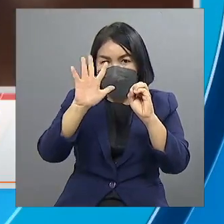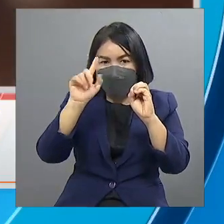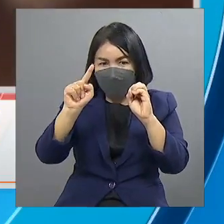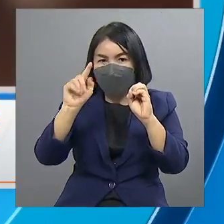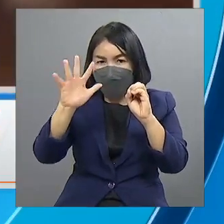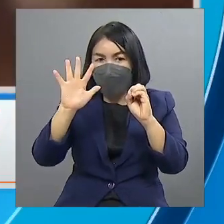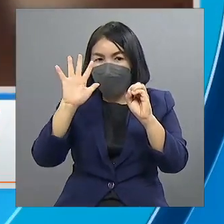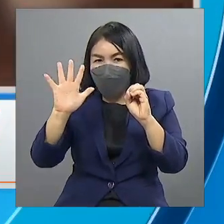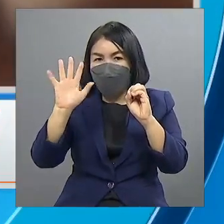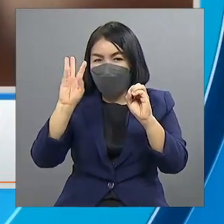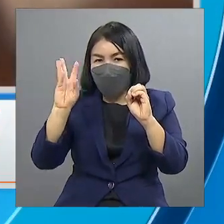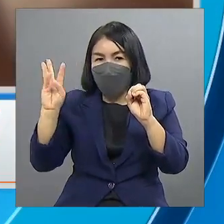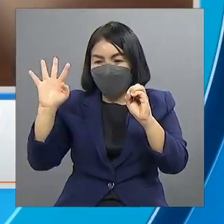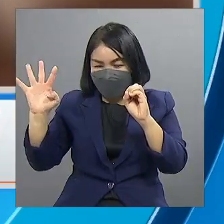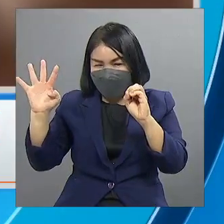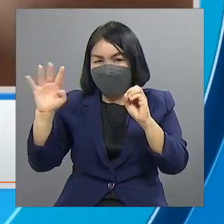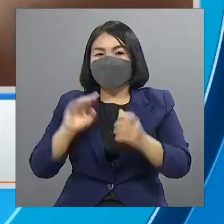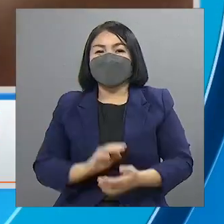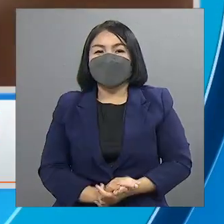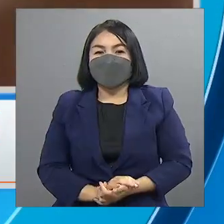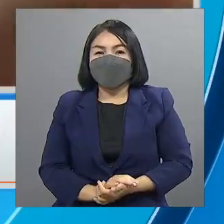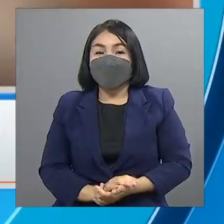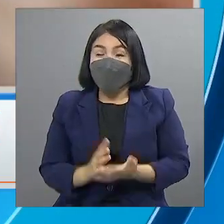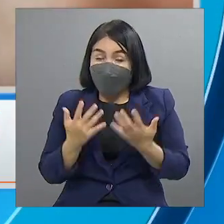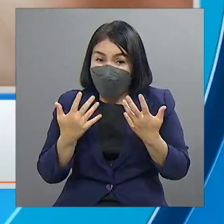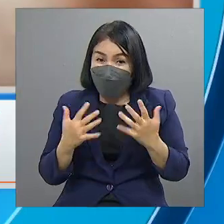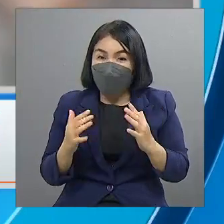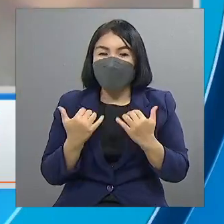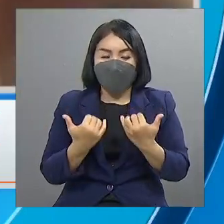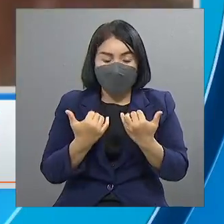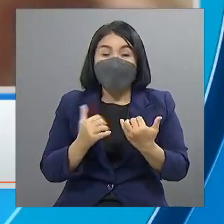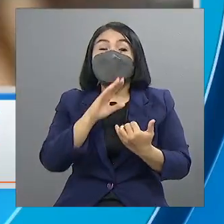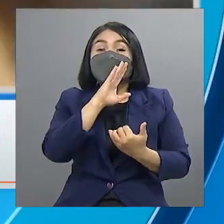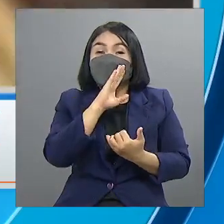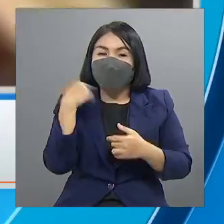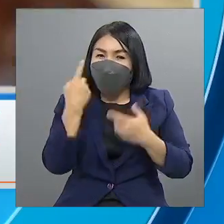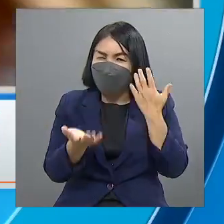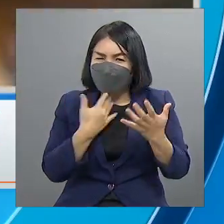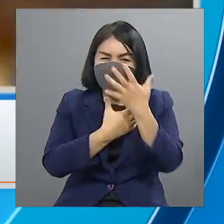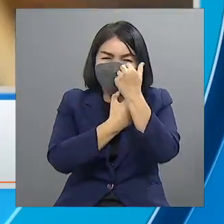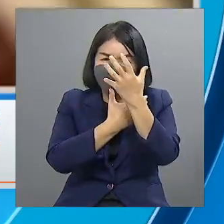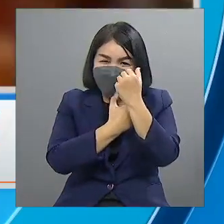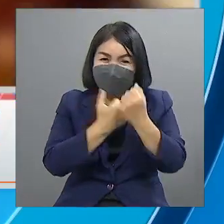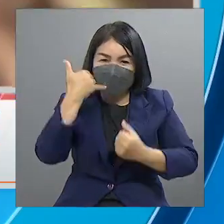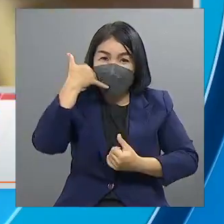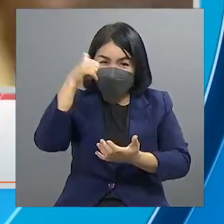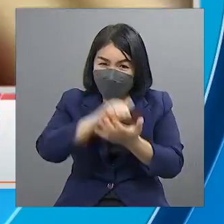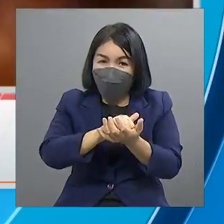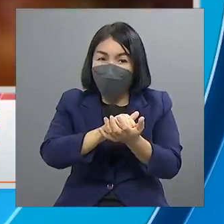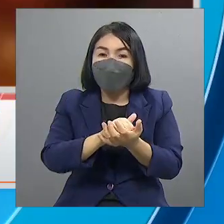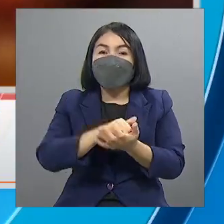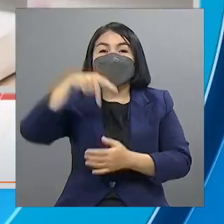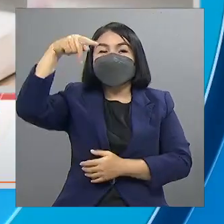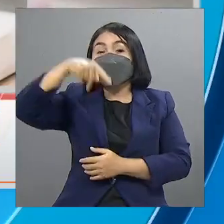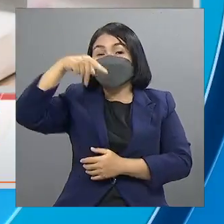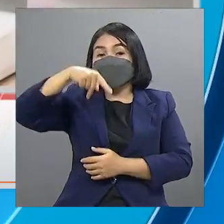0935155664ค่ะ ครับ แล้วก็วันนี้นะคะถ้าสมมติว่าท่านใดเนี่ยสนใจอยากสั่งนะคะวันนี้เรามีโปรโมชั่นให้อะค่ะเป็น